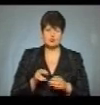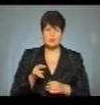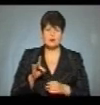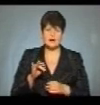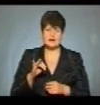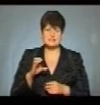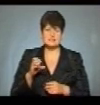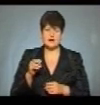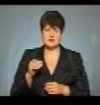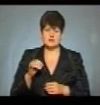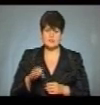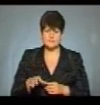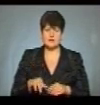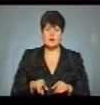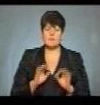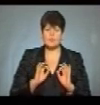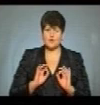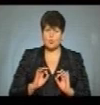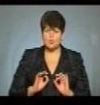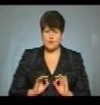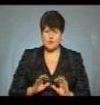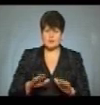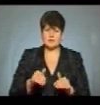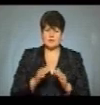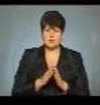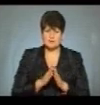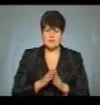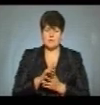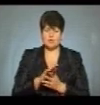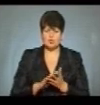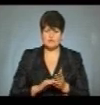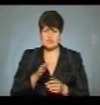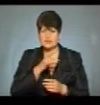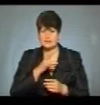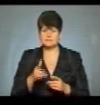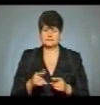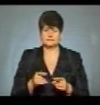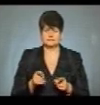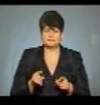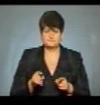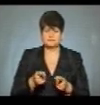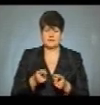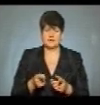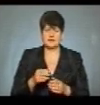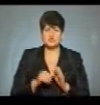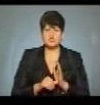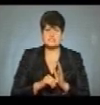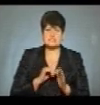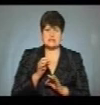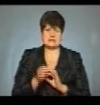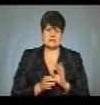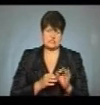присяжних. Прокурор Олексій Смеретчук подав клопотання про продовження тримання під вартою Андрія Горбатюка на 60